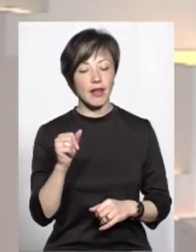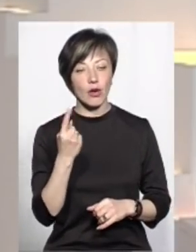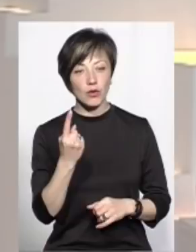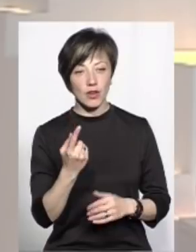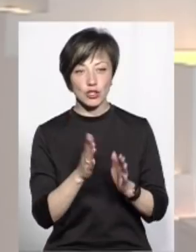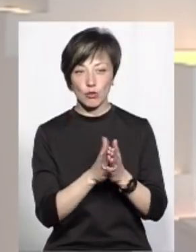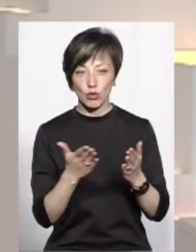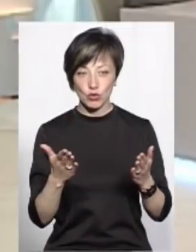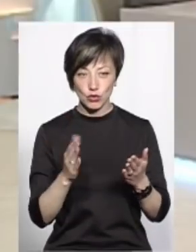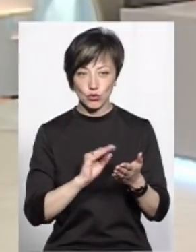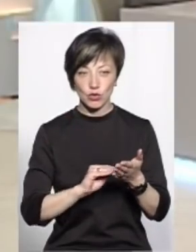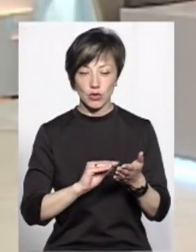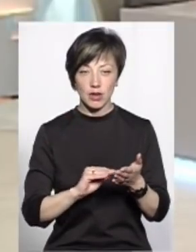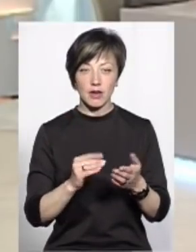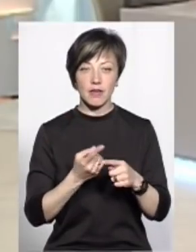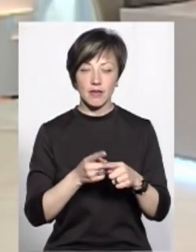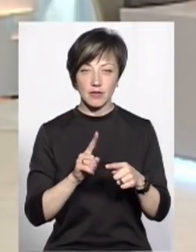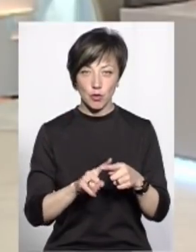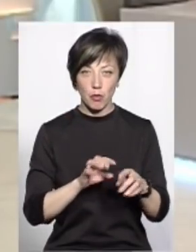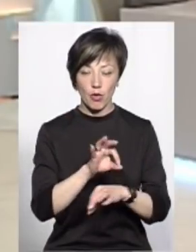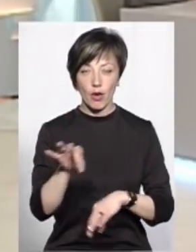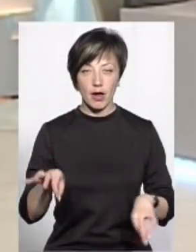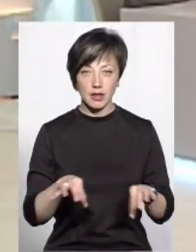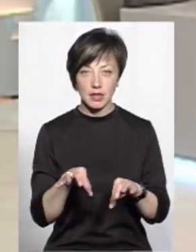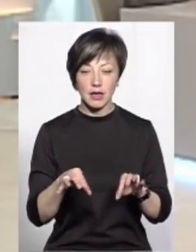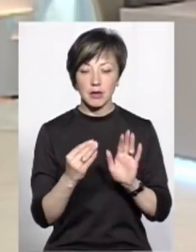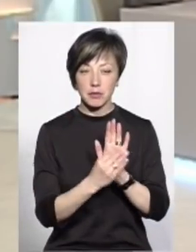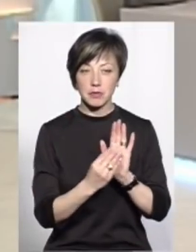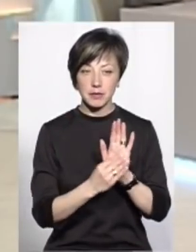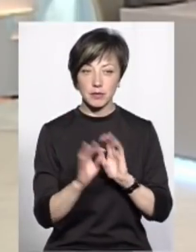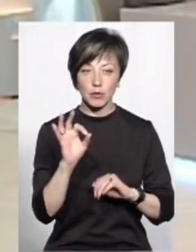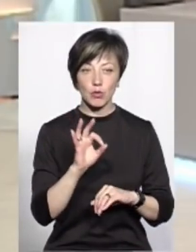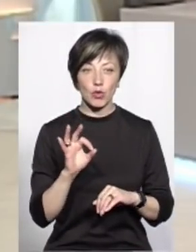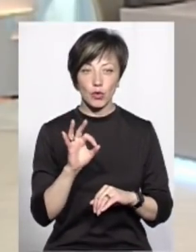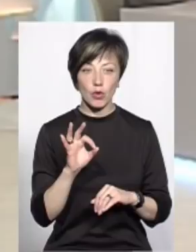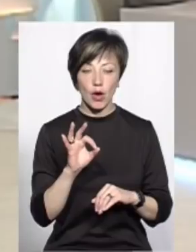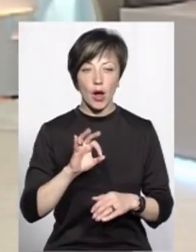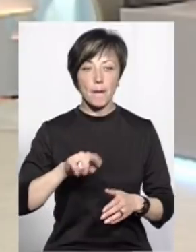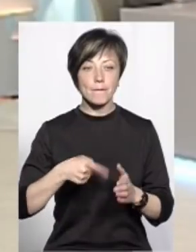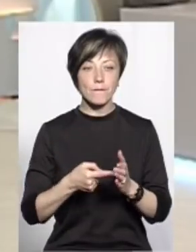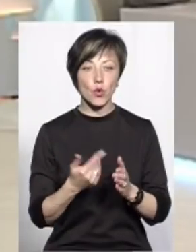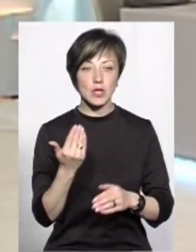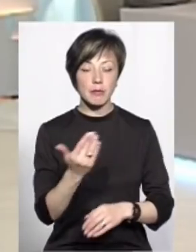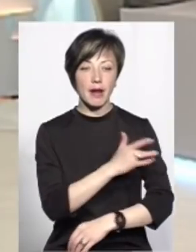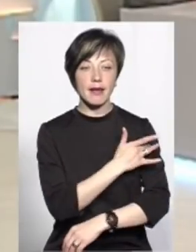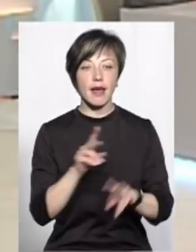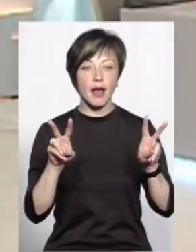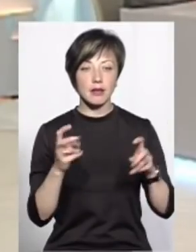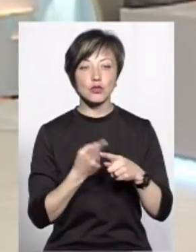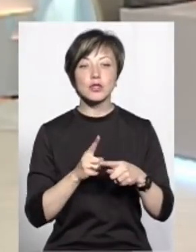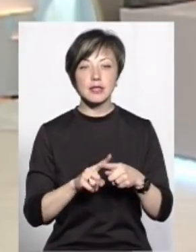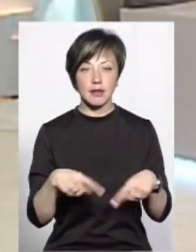брошур, яка вийшла в рамках «Мама має право», йдеться мова про муніципальну няню. Розкажіть, що це